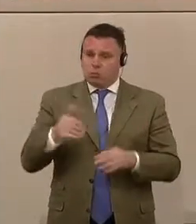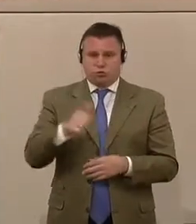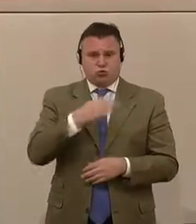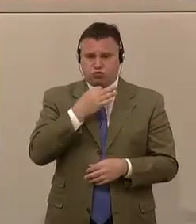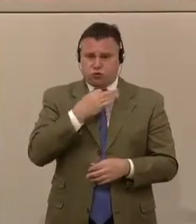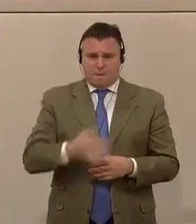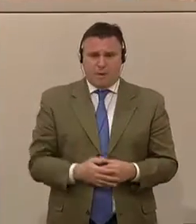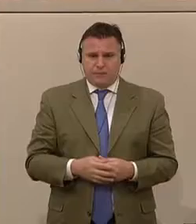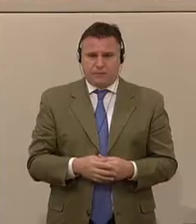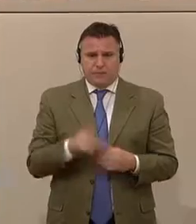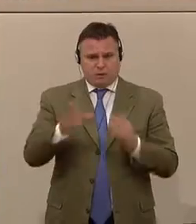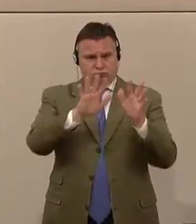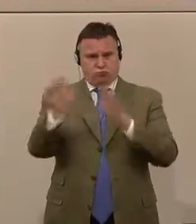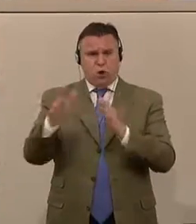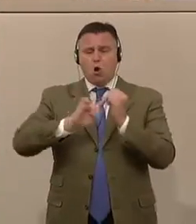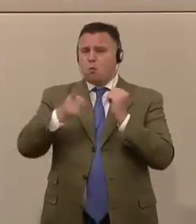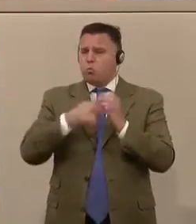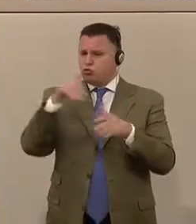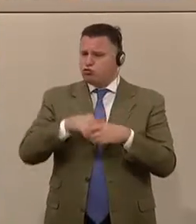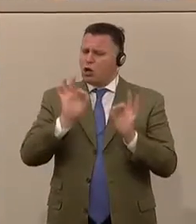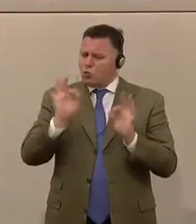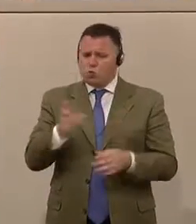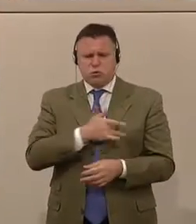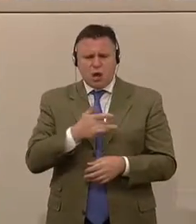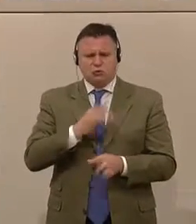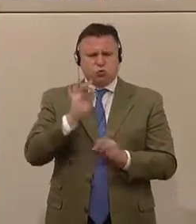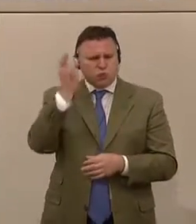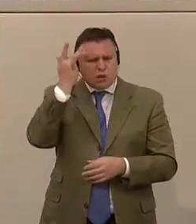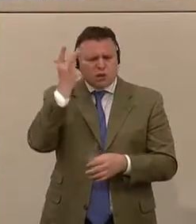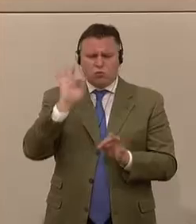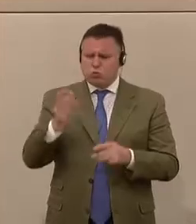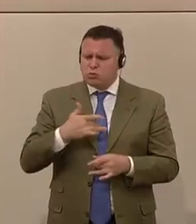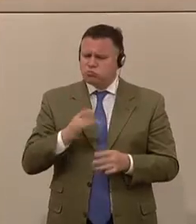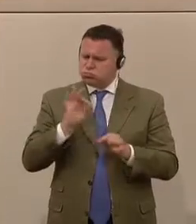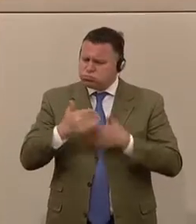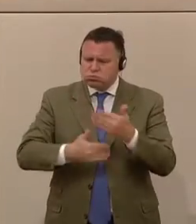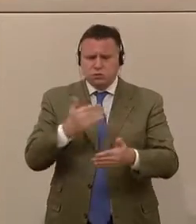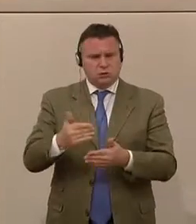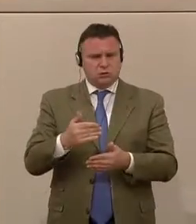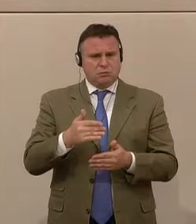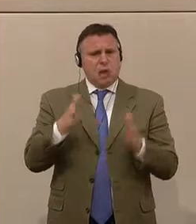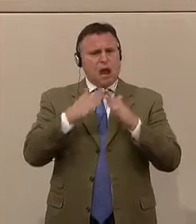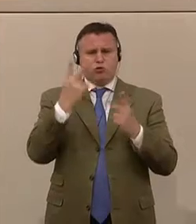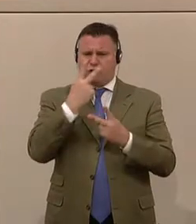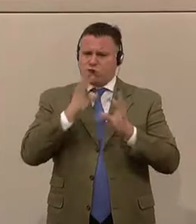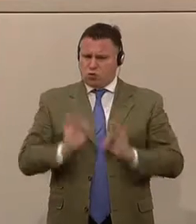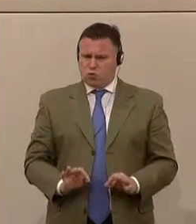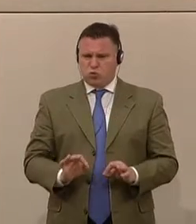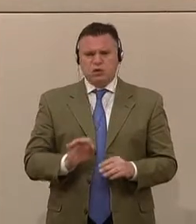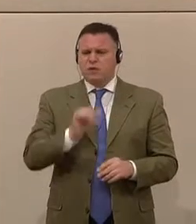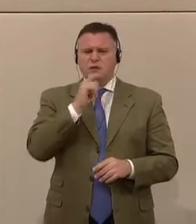zuzustimmen. Ein Budget mit Herz, Hirn und Hausverstand, das ist es. Nicht einfach